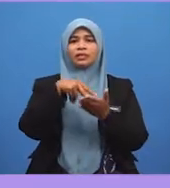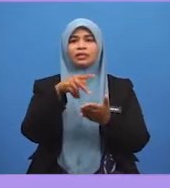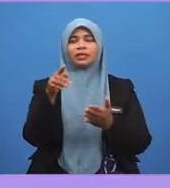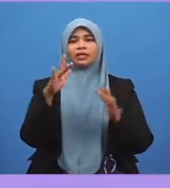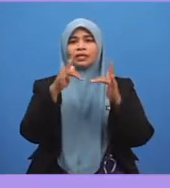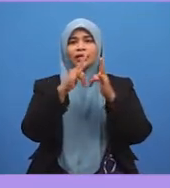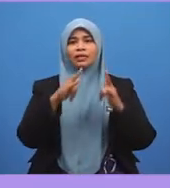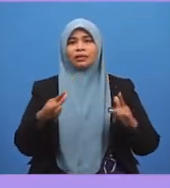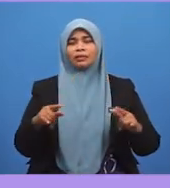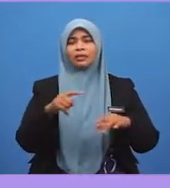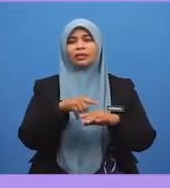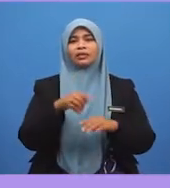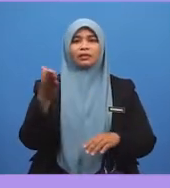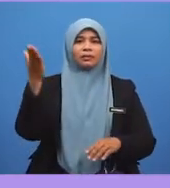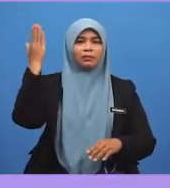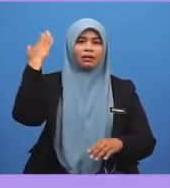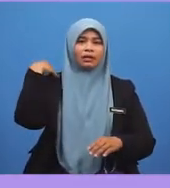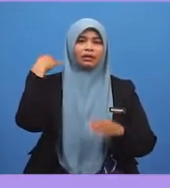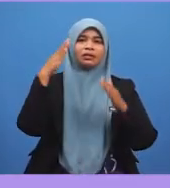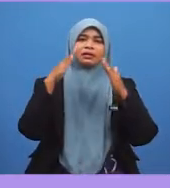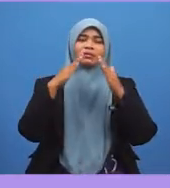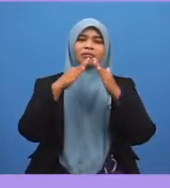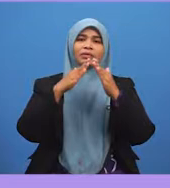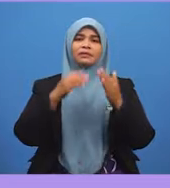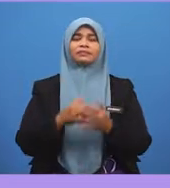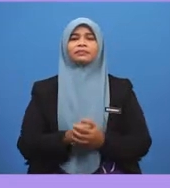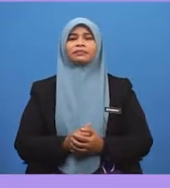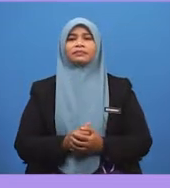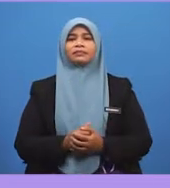kemah di belakang rumah.